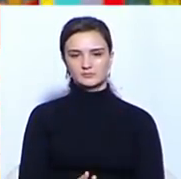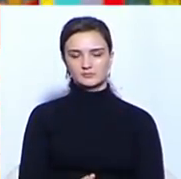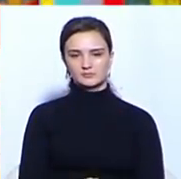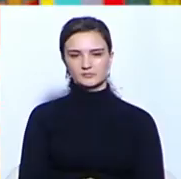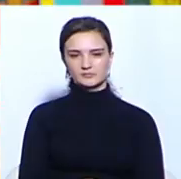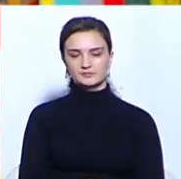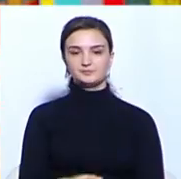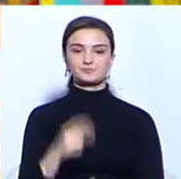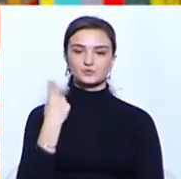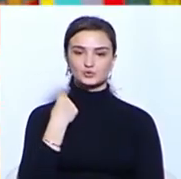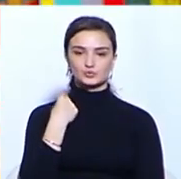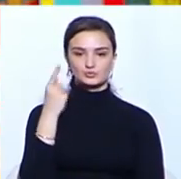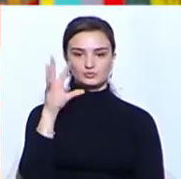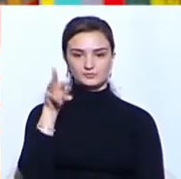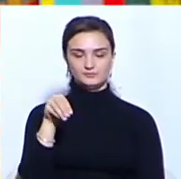დიდ ბრიტანეთში